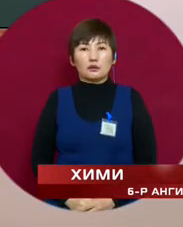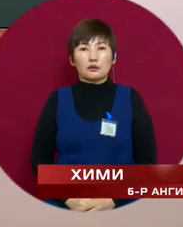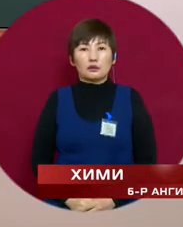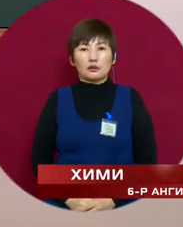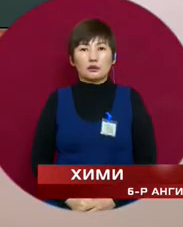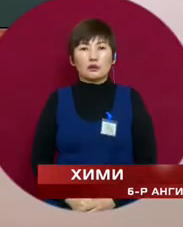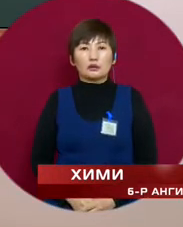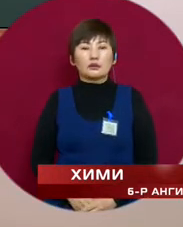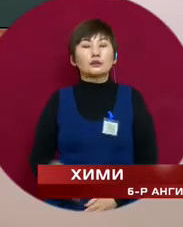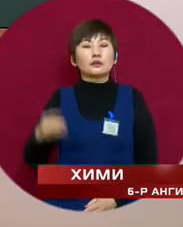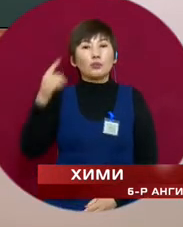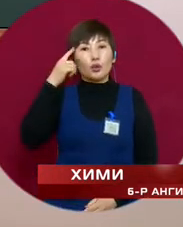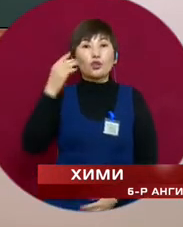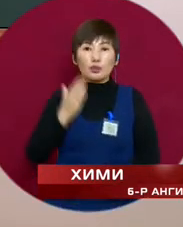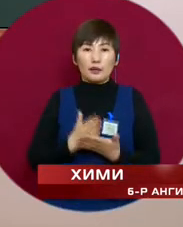таамаглал төвшүүллээ.